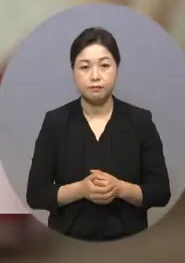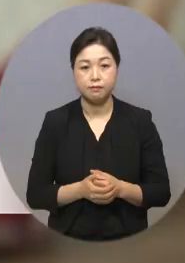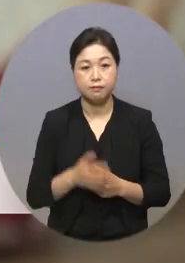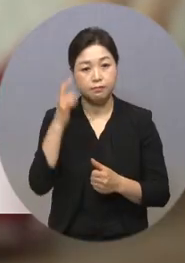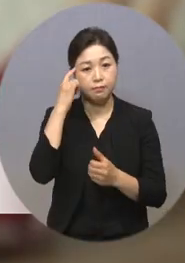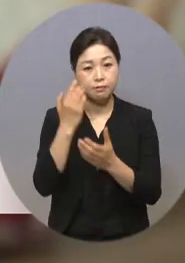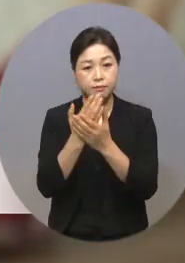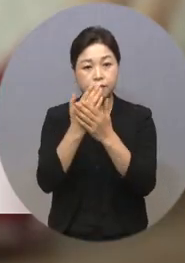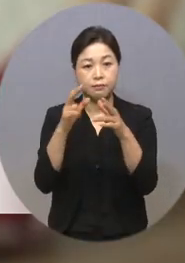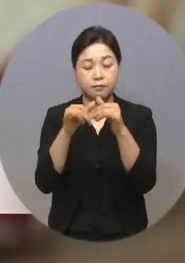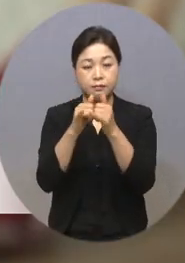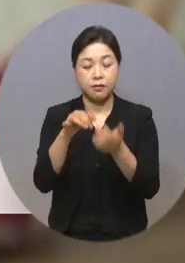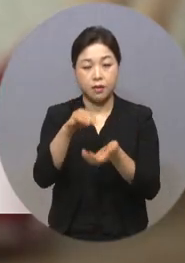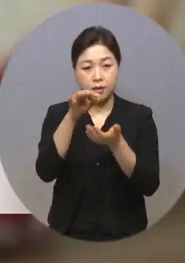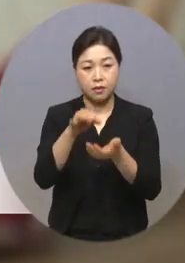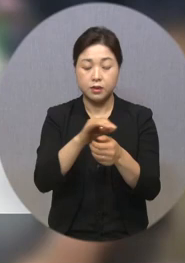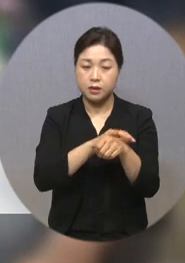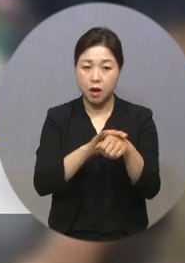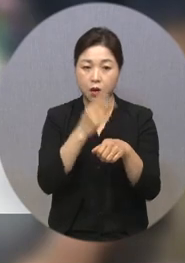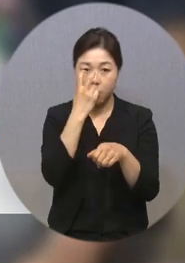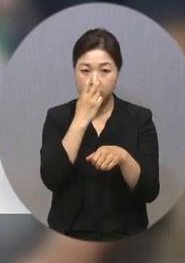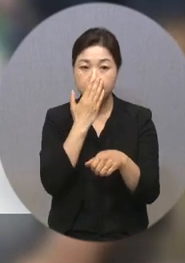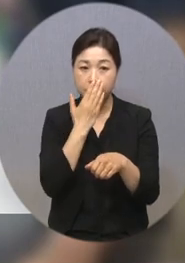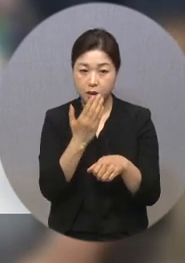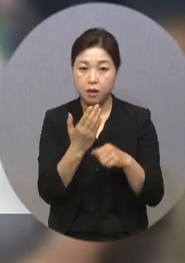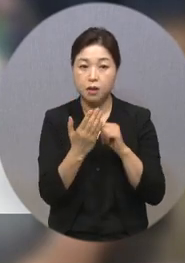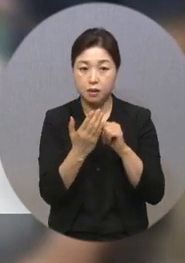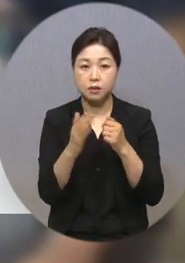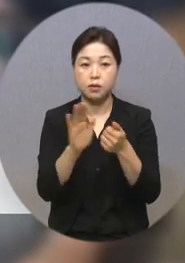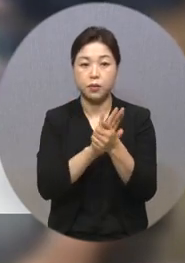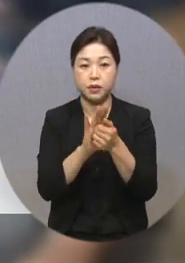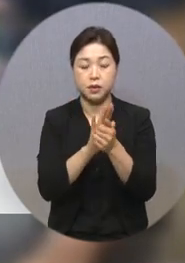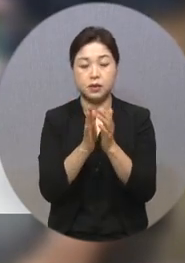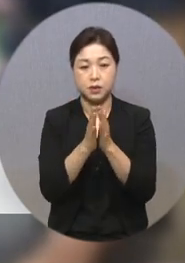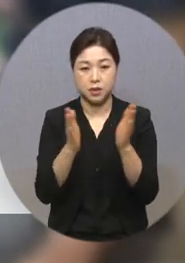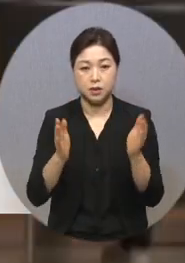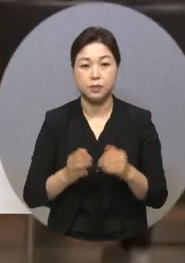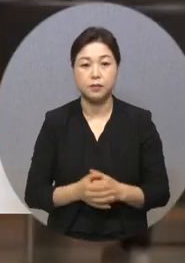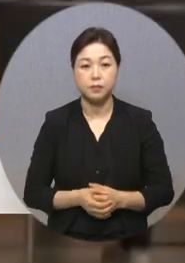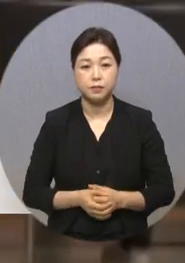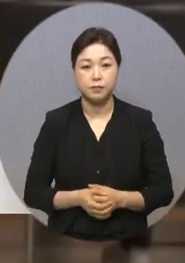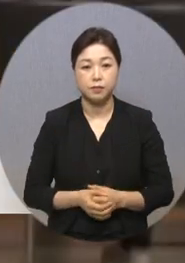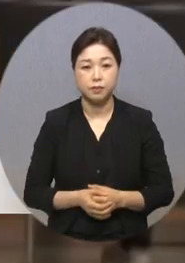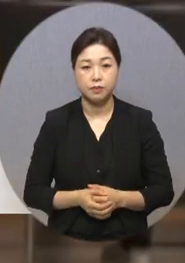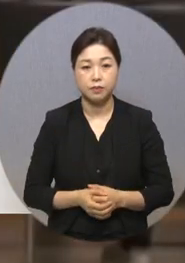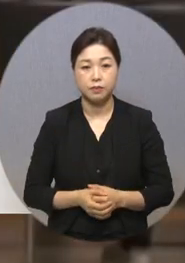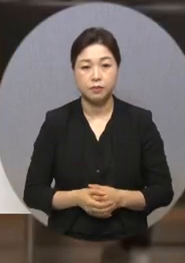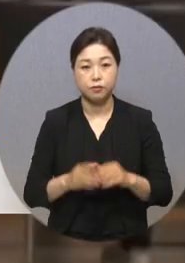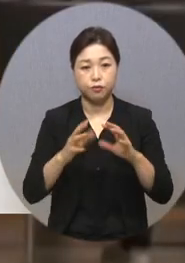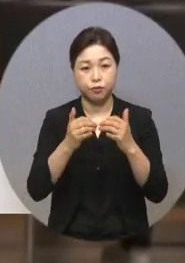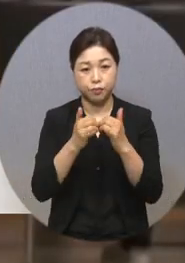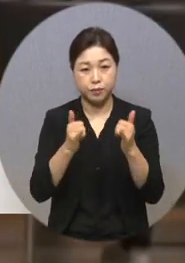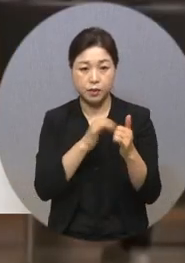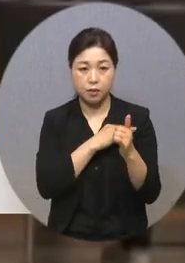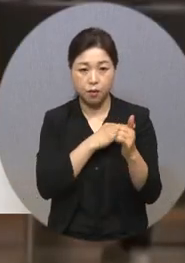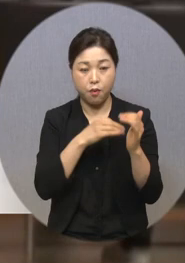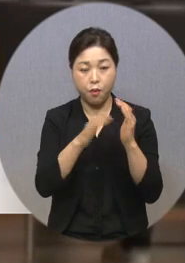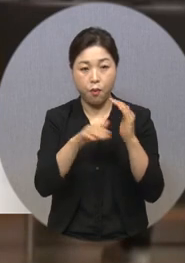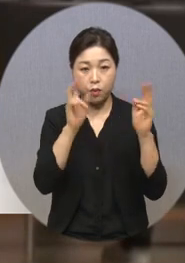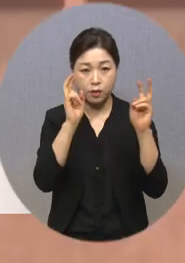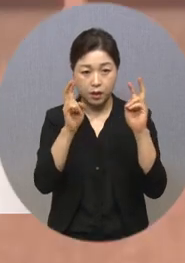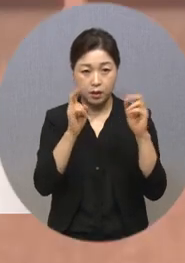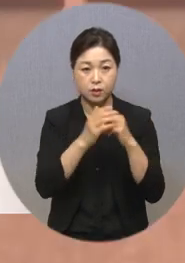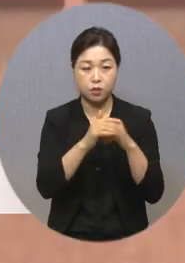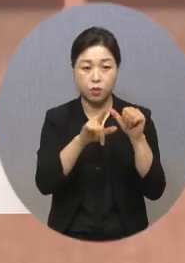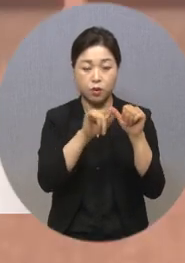발달장애 2 4 재산을 효과적으로 관리하기 위한 서비스가 시작됩니다 국민 염은 후 나는 지난달 31일부터